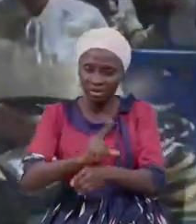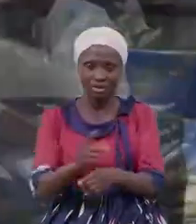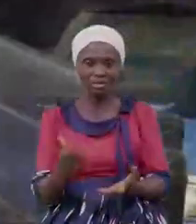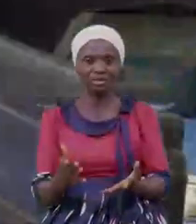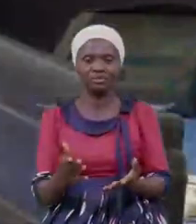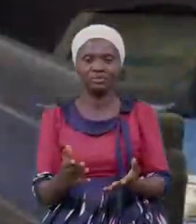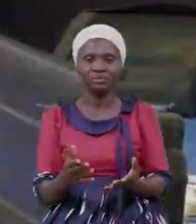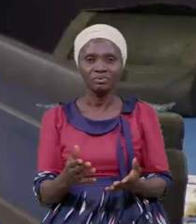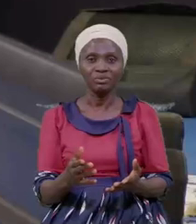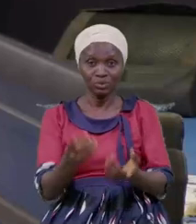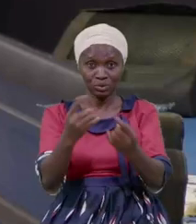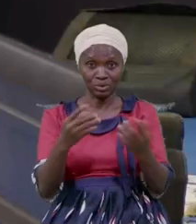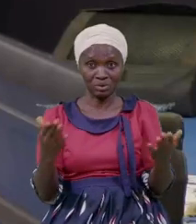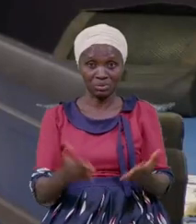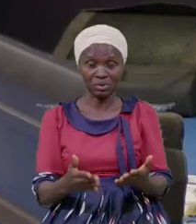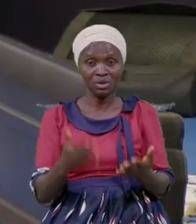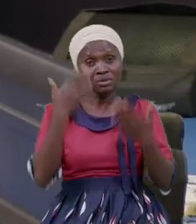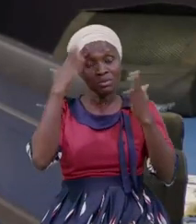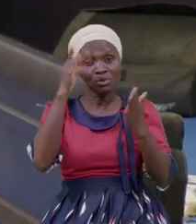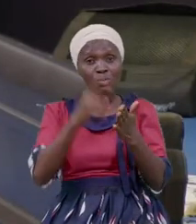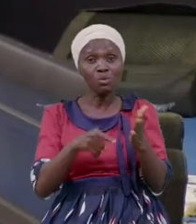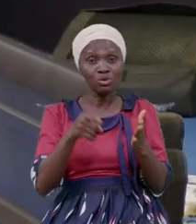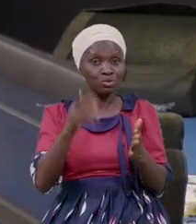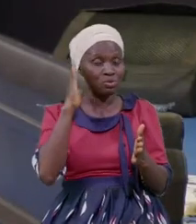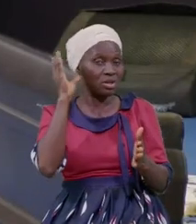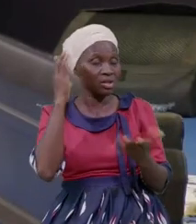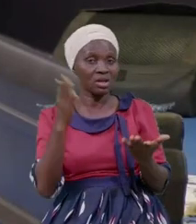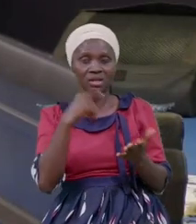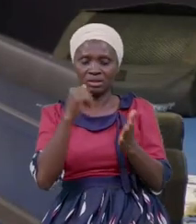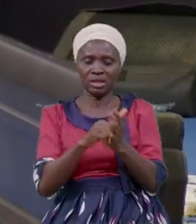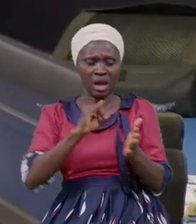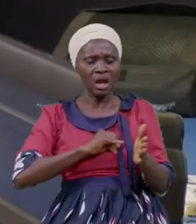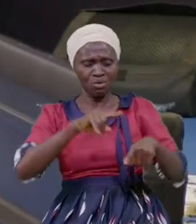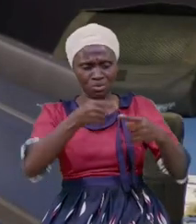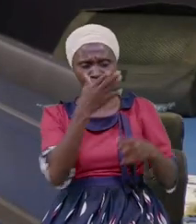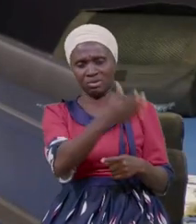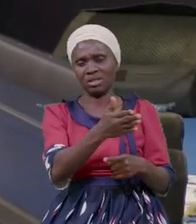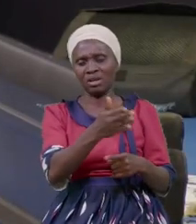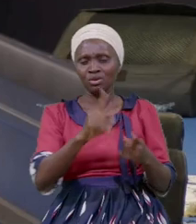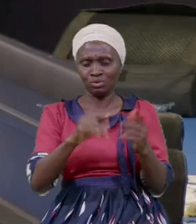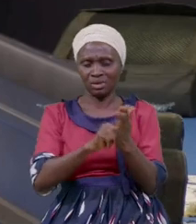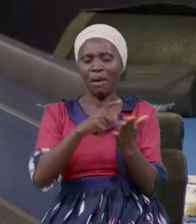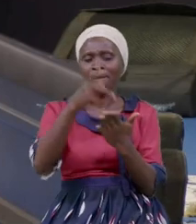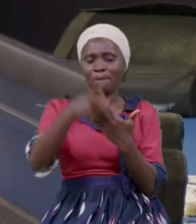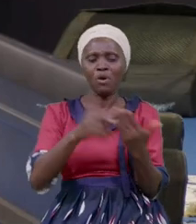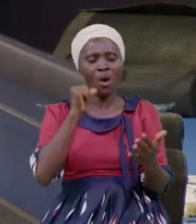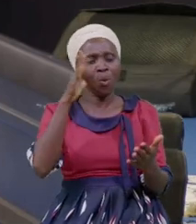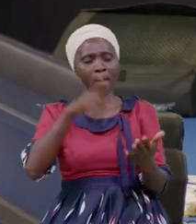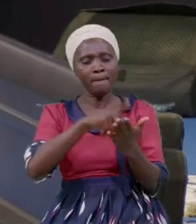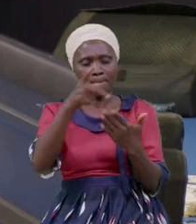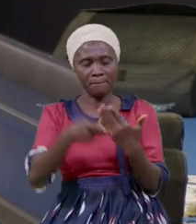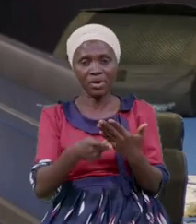savais pas ce que tu allais entendre mais cependant tu t'es dit je serai là et tu as payé le prix du temps dans la